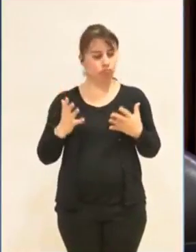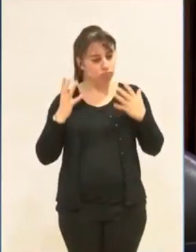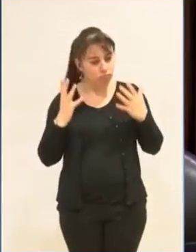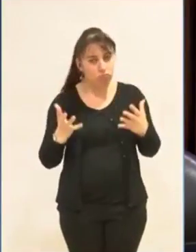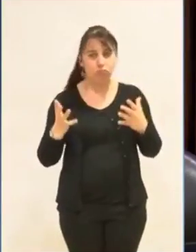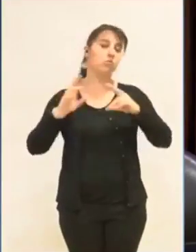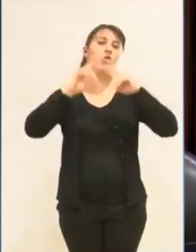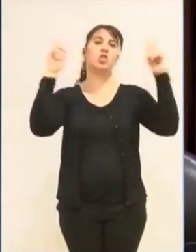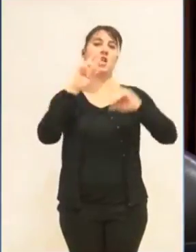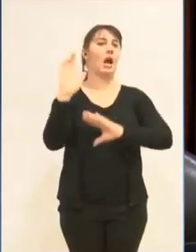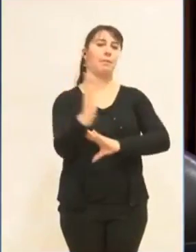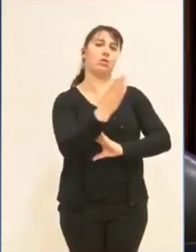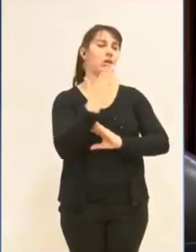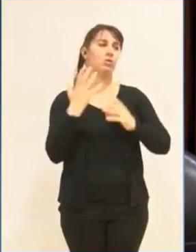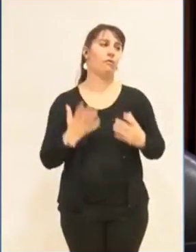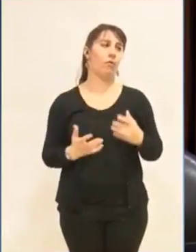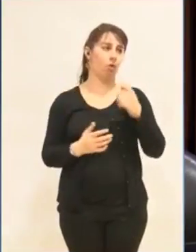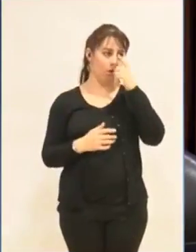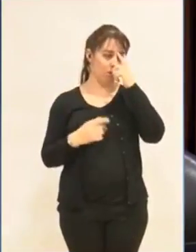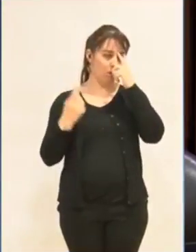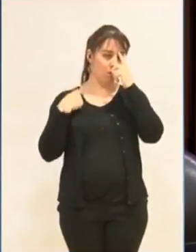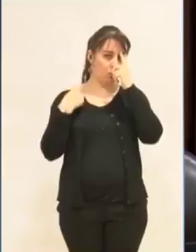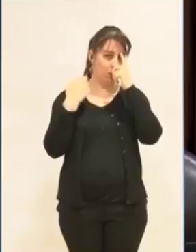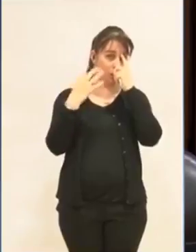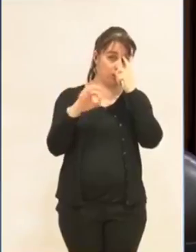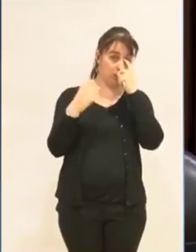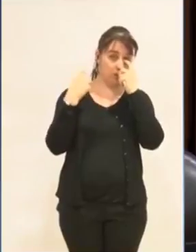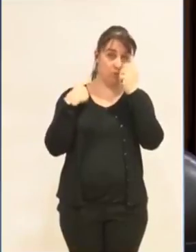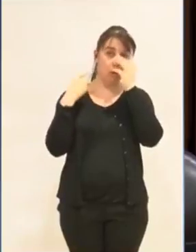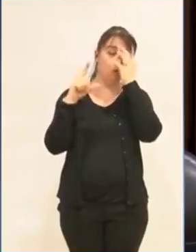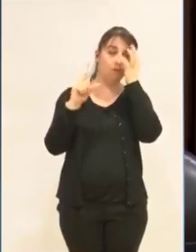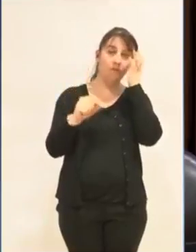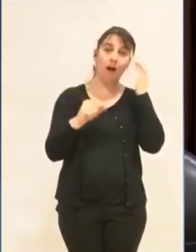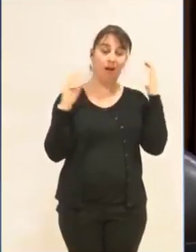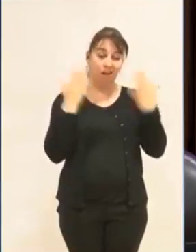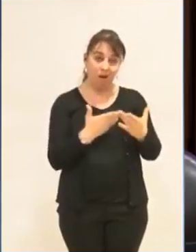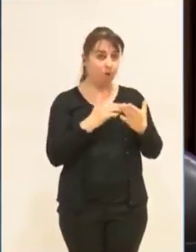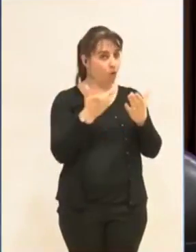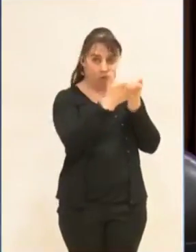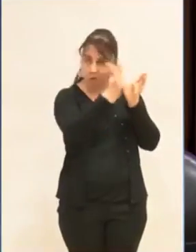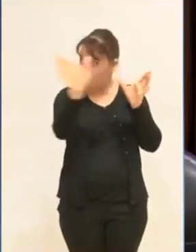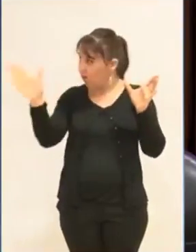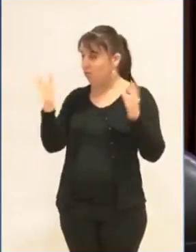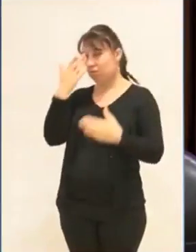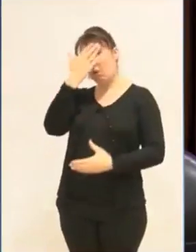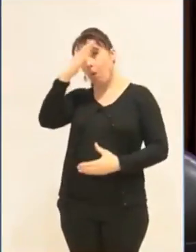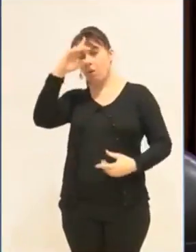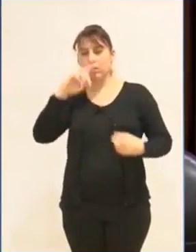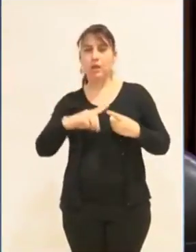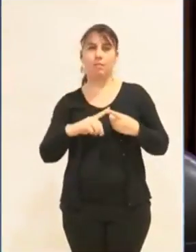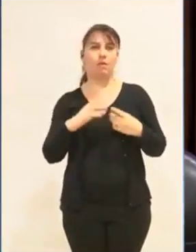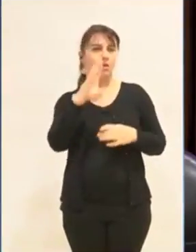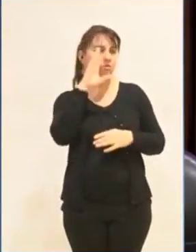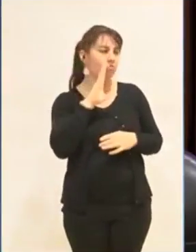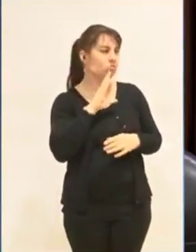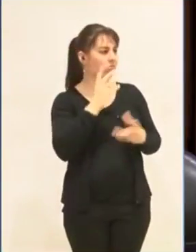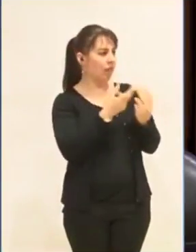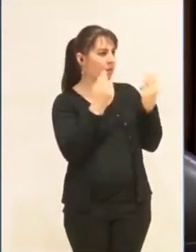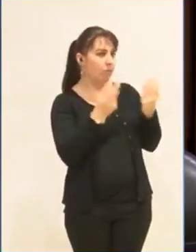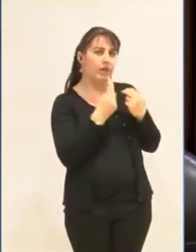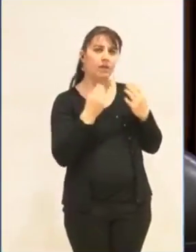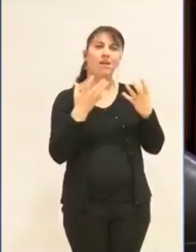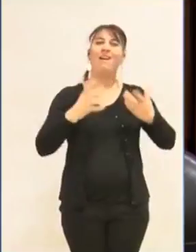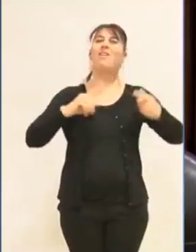de celui-ci. Ça ne s'arrête pas au 10-20. Encore une fois, ça s'arrête aussi à d'autres questions. Qu'est-ce que vous attendez éventuellement